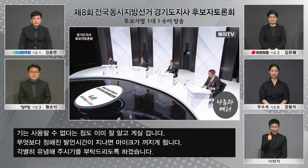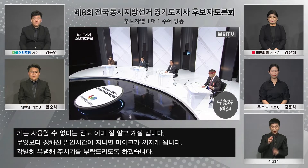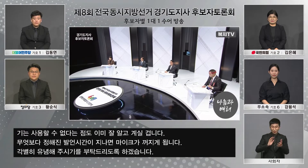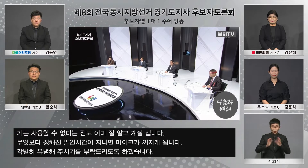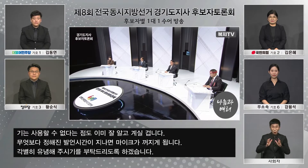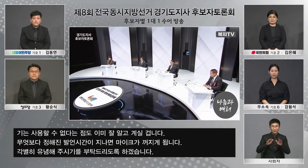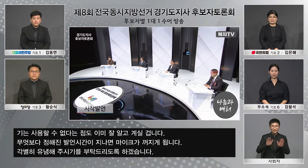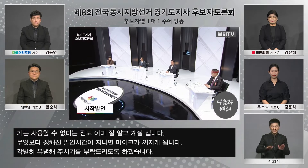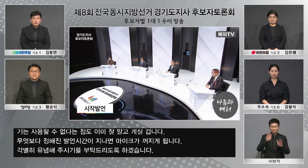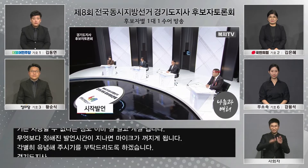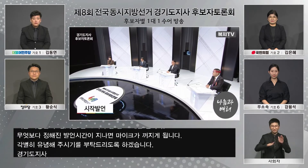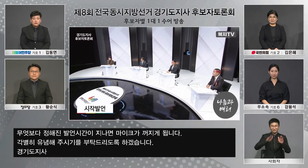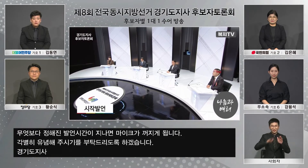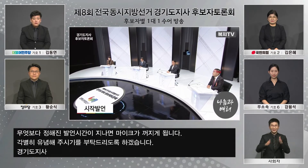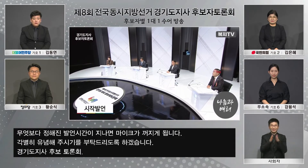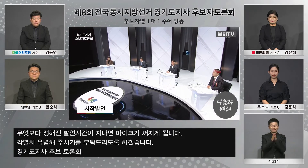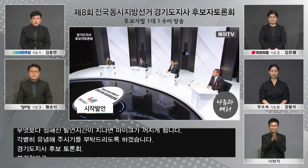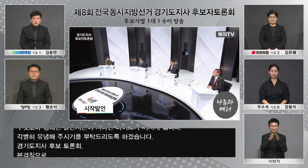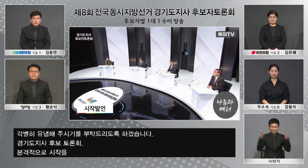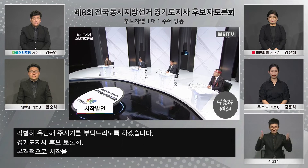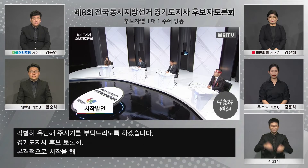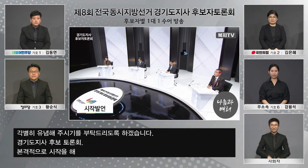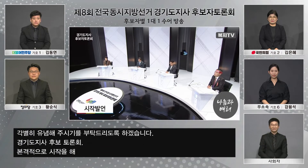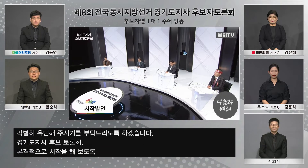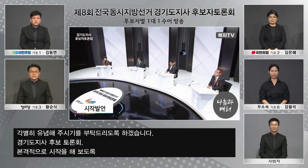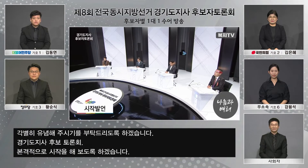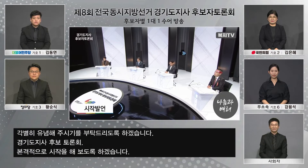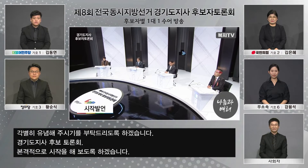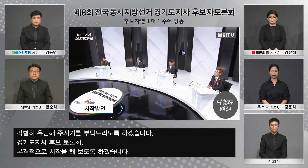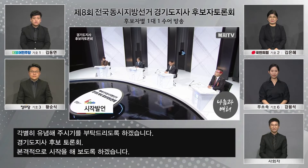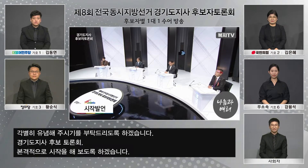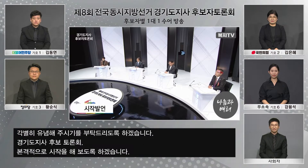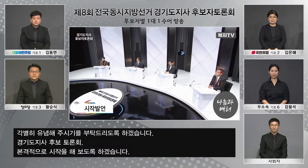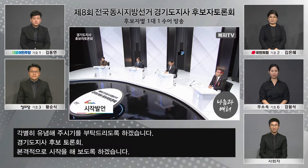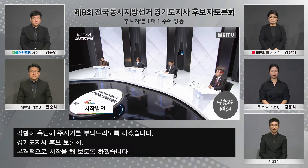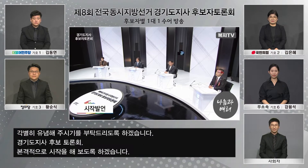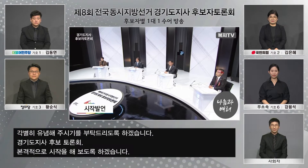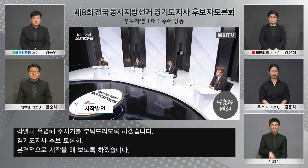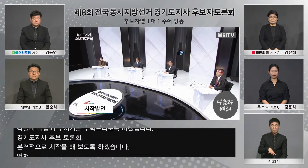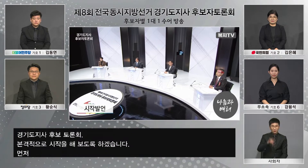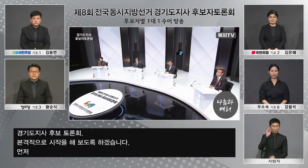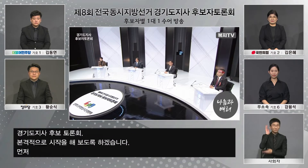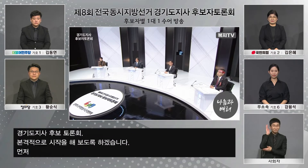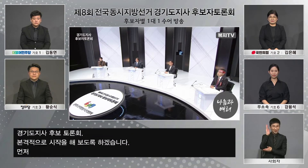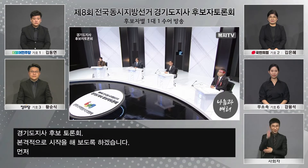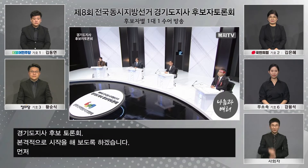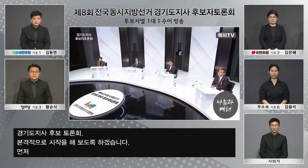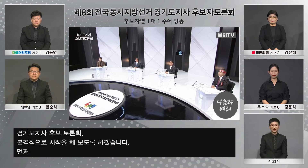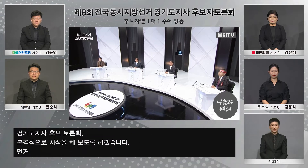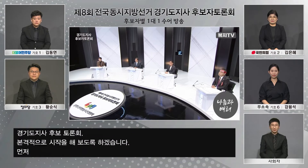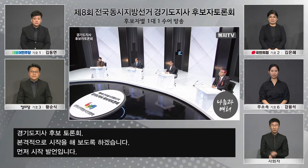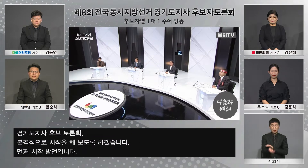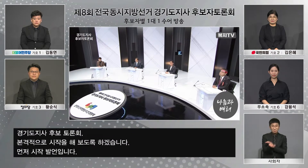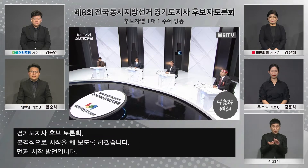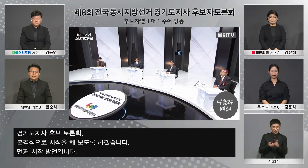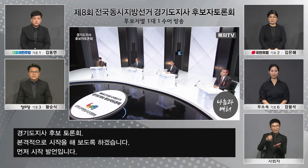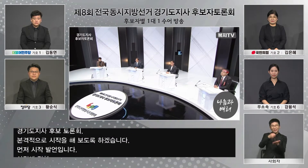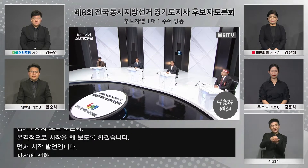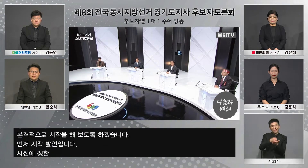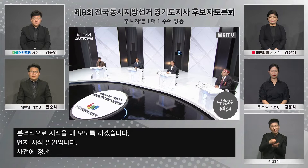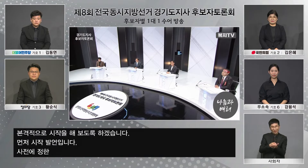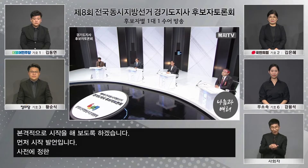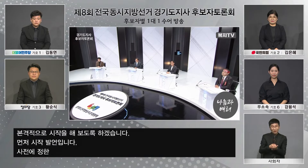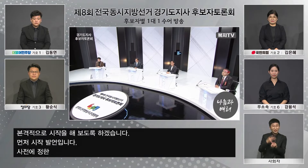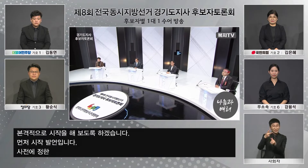그럼 본격적으로 시작을 해보도록 하겠습니다. 먼저 시작 발언입니다. 사전에 정한 순서에 따라서 기호